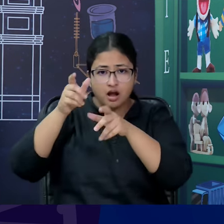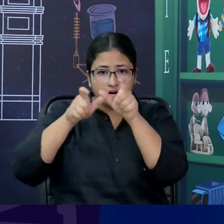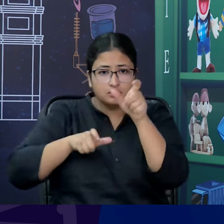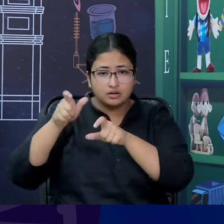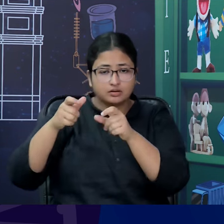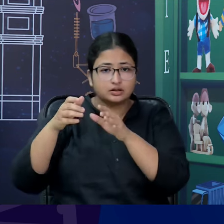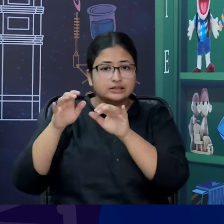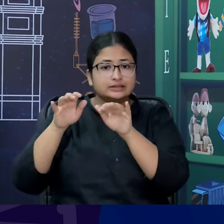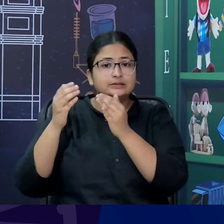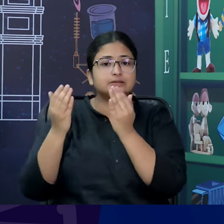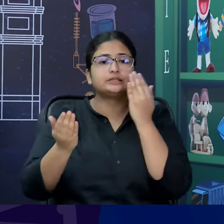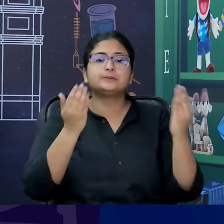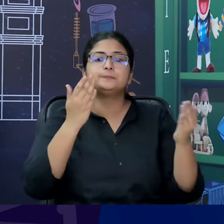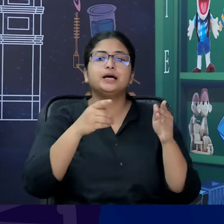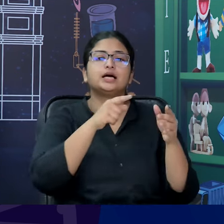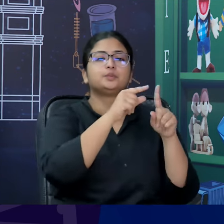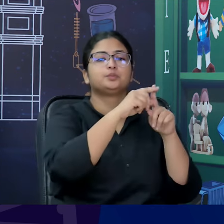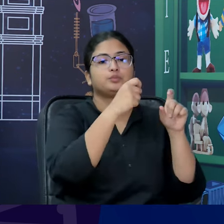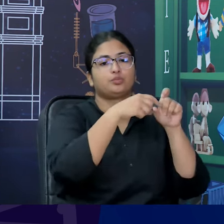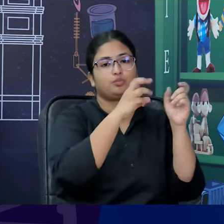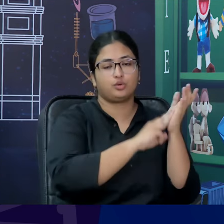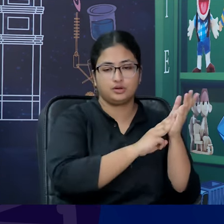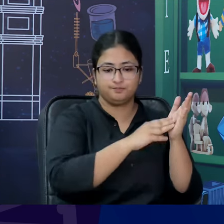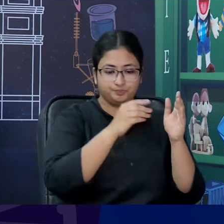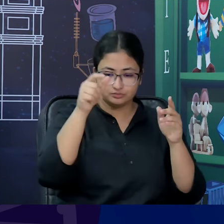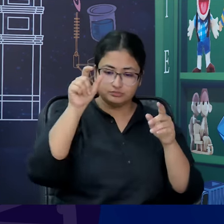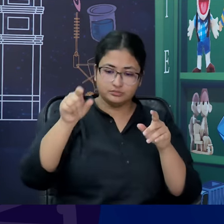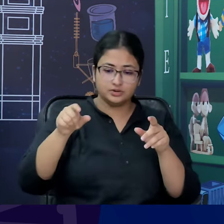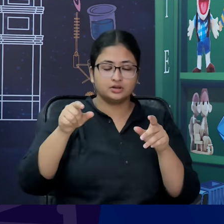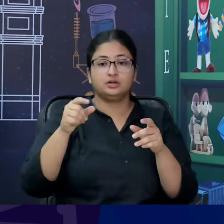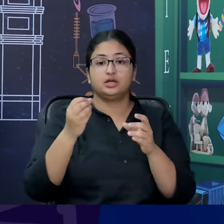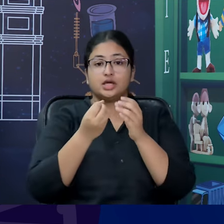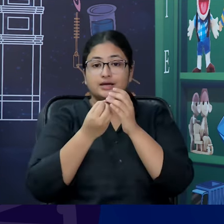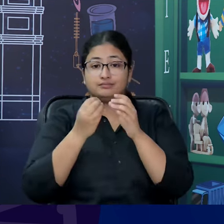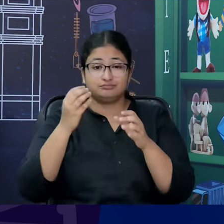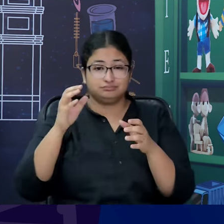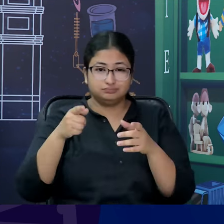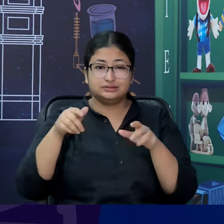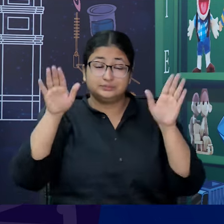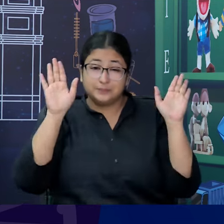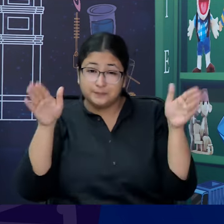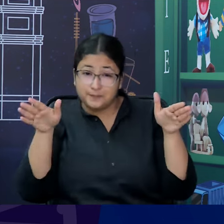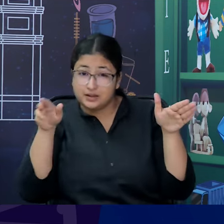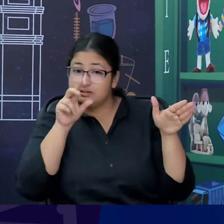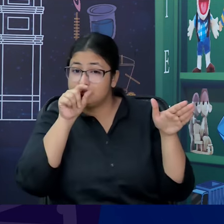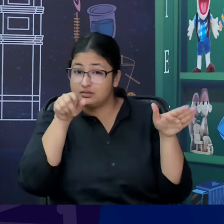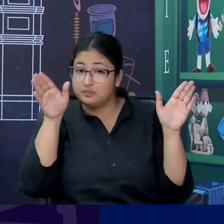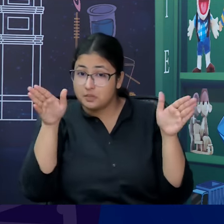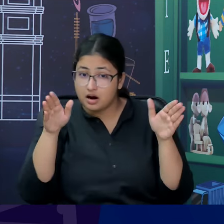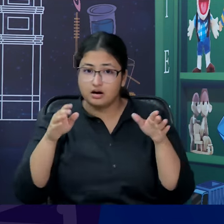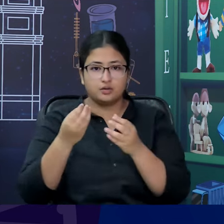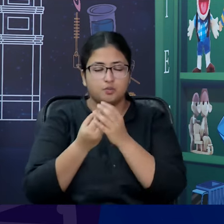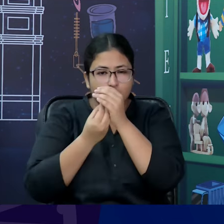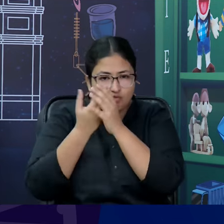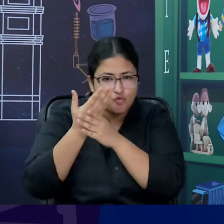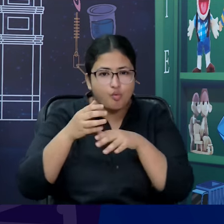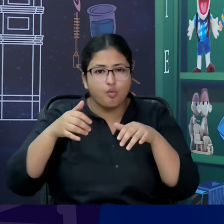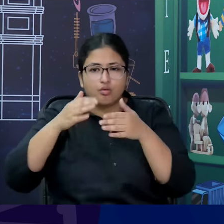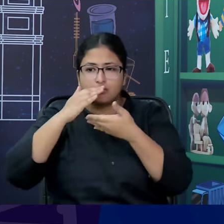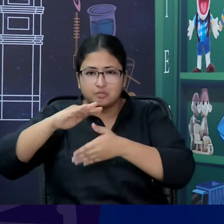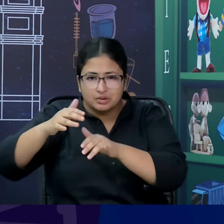और कविता इन शक्तियों से बाहर है जी उसकी को नापा नहीं जा सकता और यहां तो यही उदाहरण क्यों ले बच्चे स्वयं